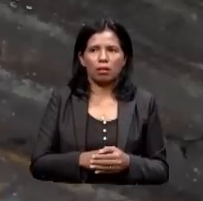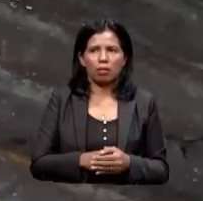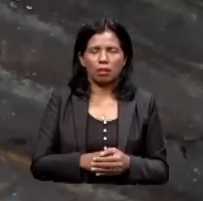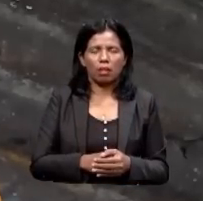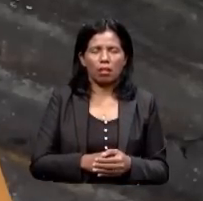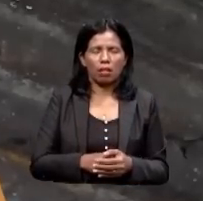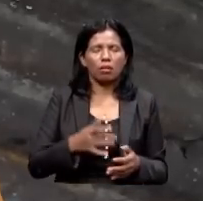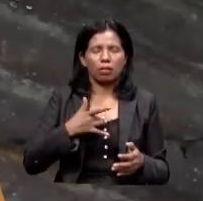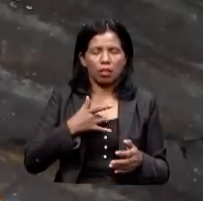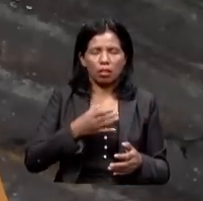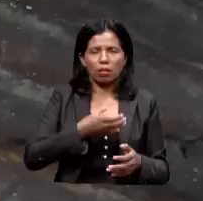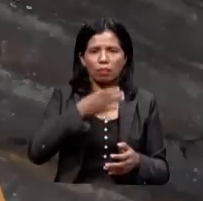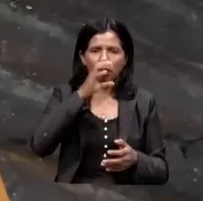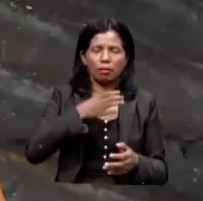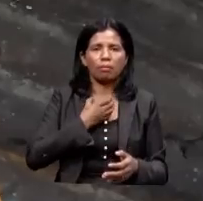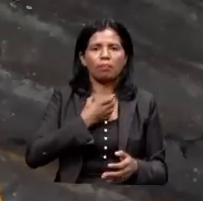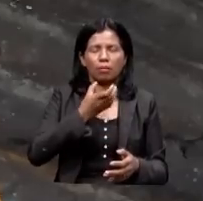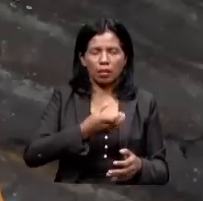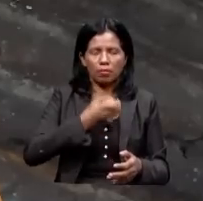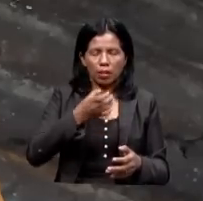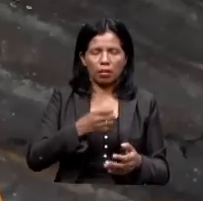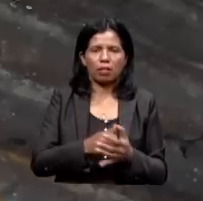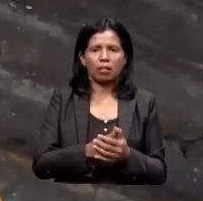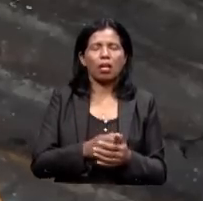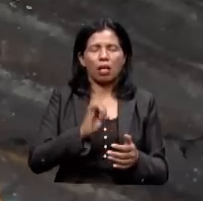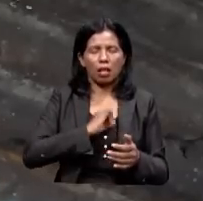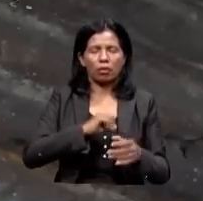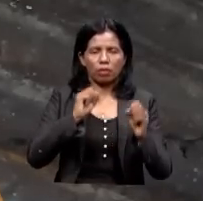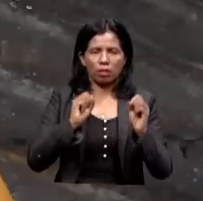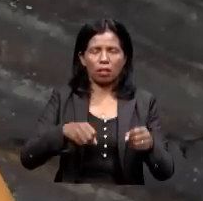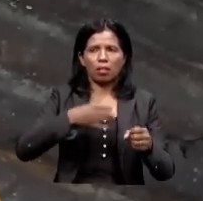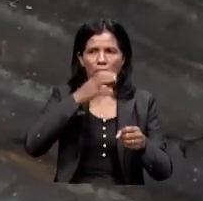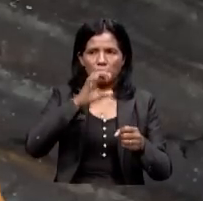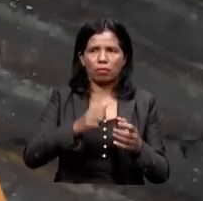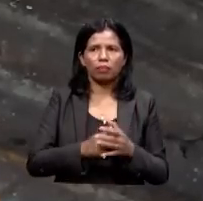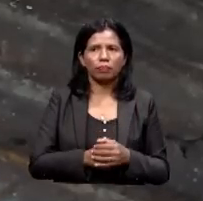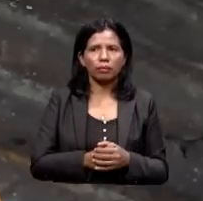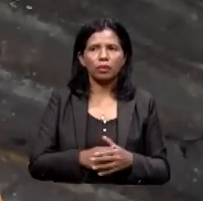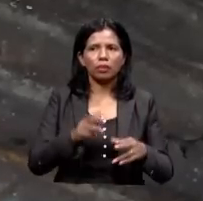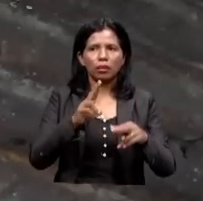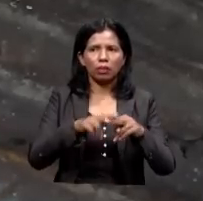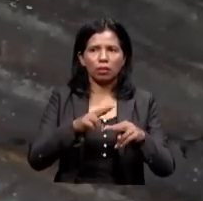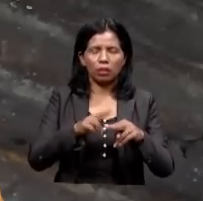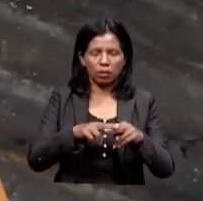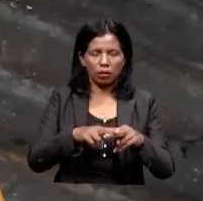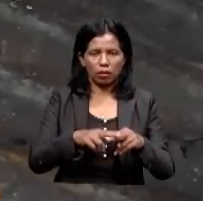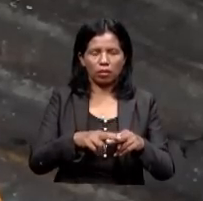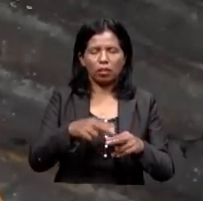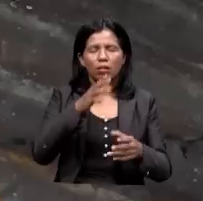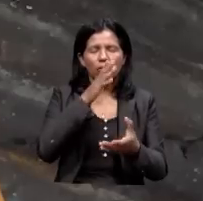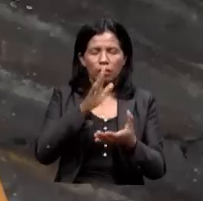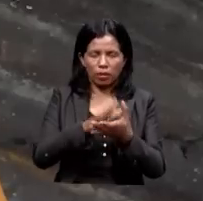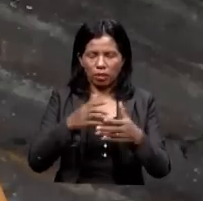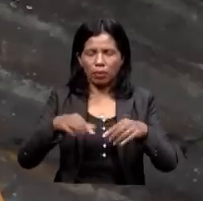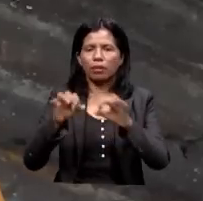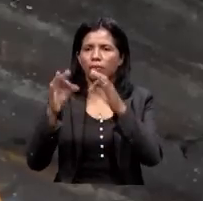him saya tinggi pada di apa nanti lah beli miar ini pasien sini tur tur him pada perikuan tamas saya ba familiar sini